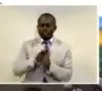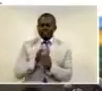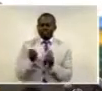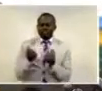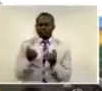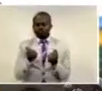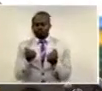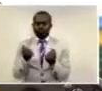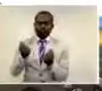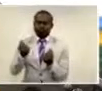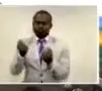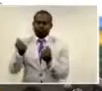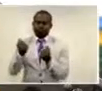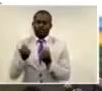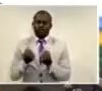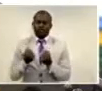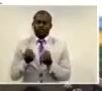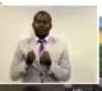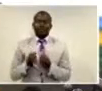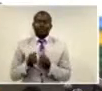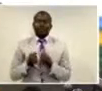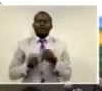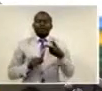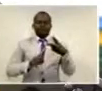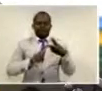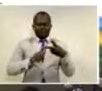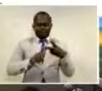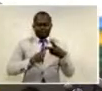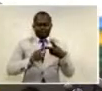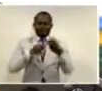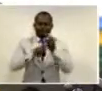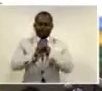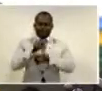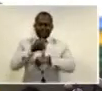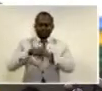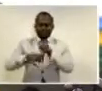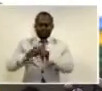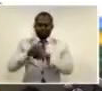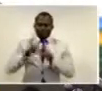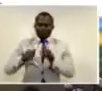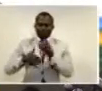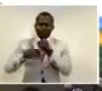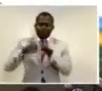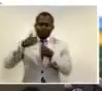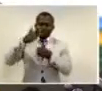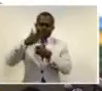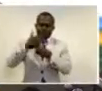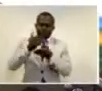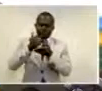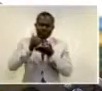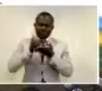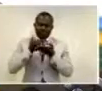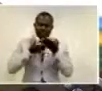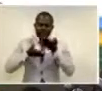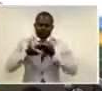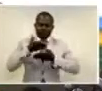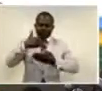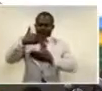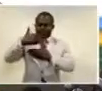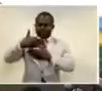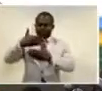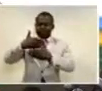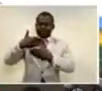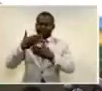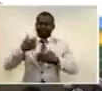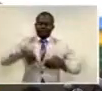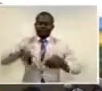ibi urwo remezo bitworohereza mu buhahirane byubatswe ku mipaka yacu